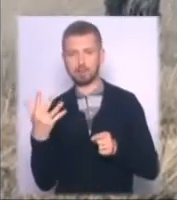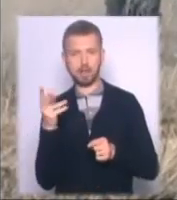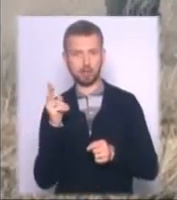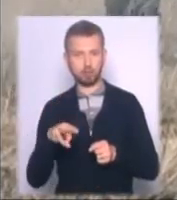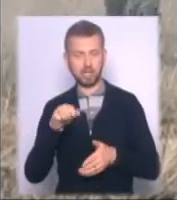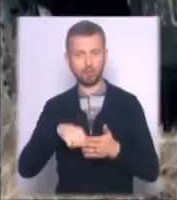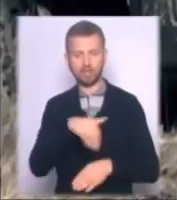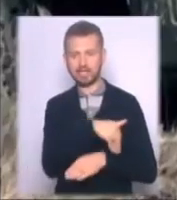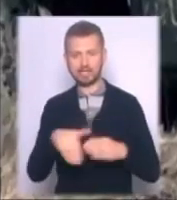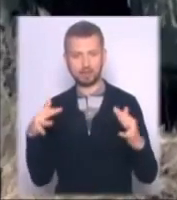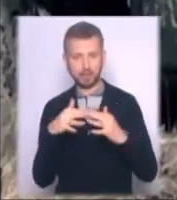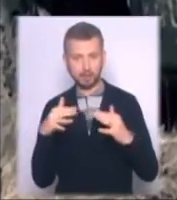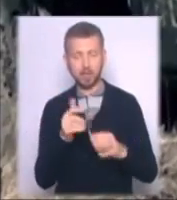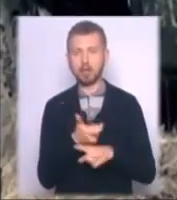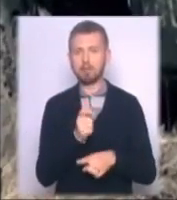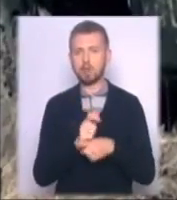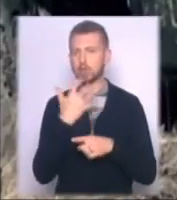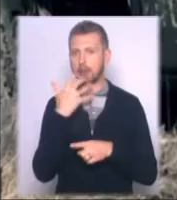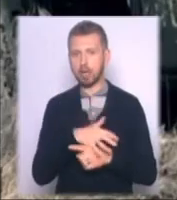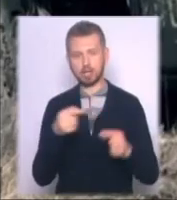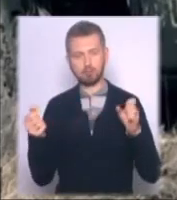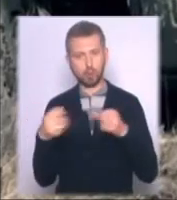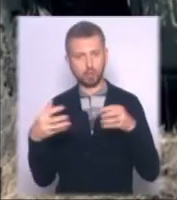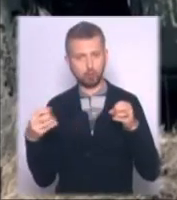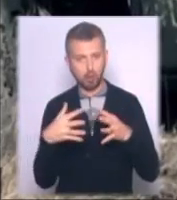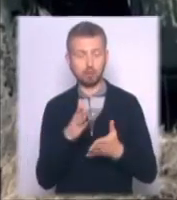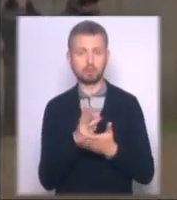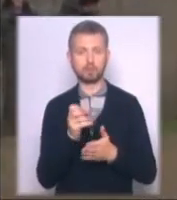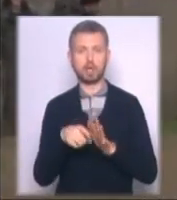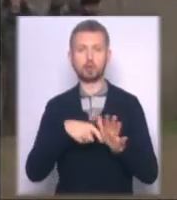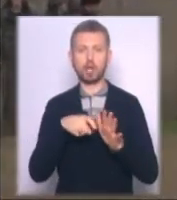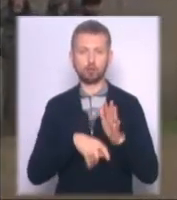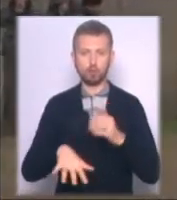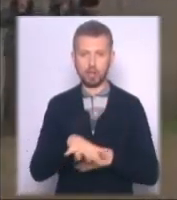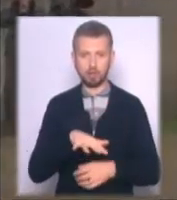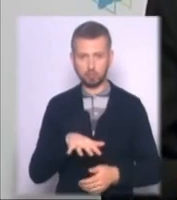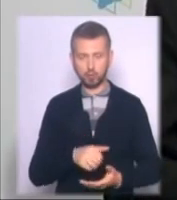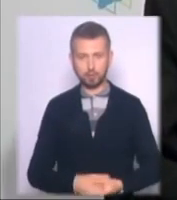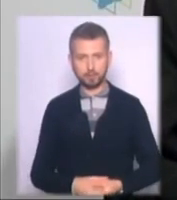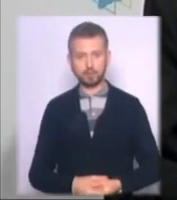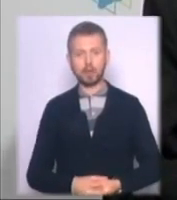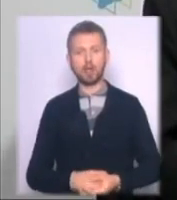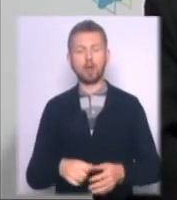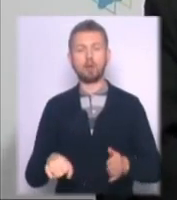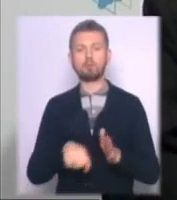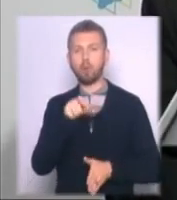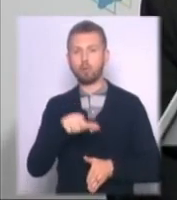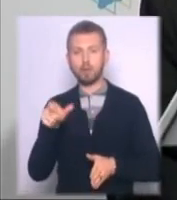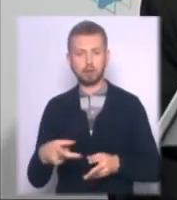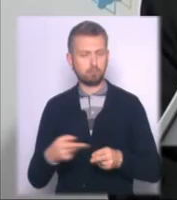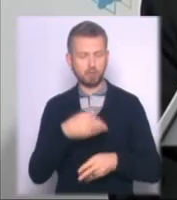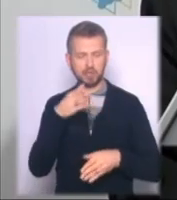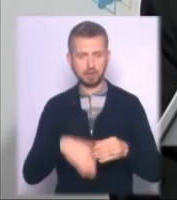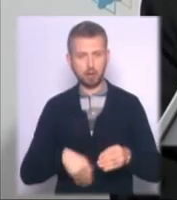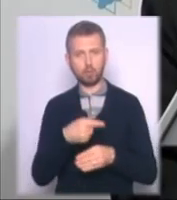зіткнення. Найбільш запекле протистояння триває на Донецькому напрямку. Бойовики безперестанно ведуть вогонь по